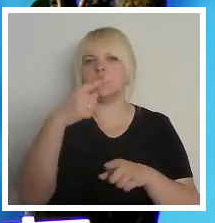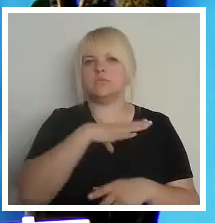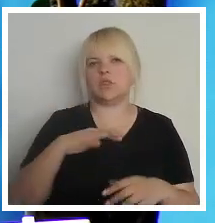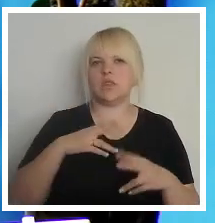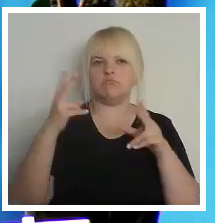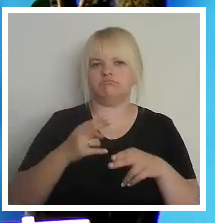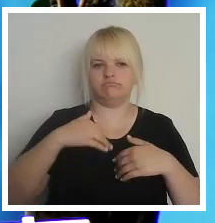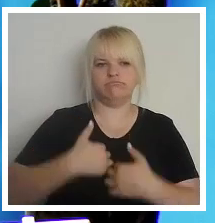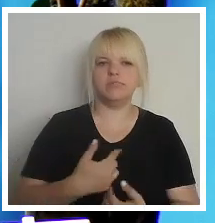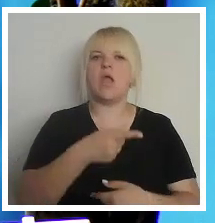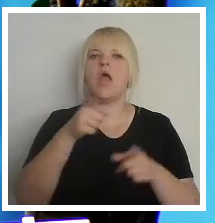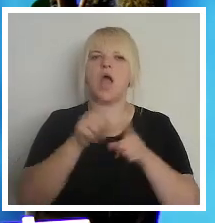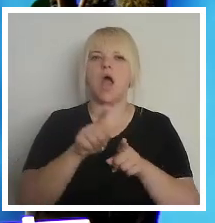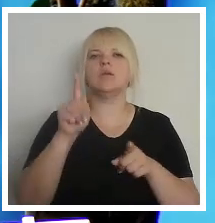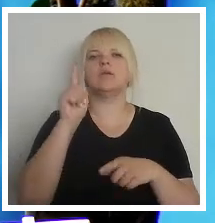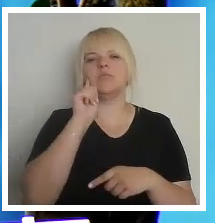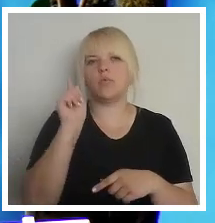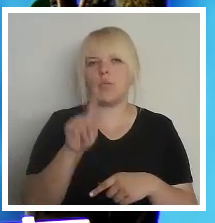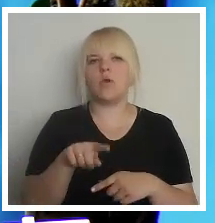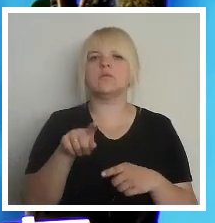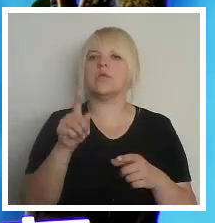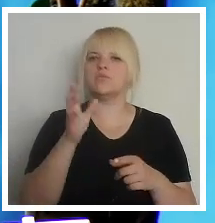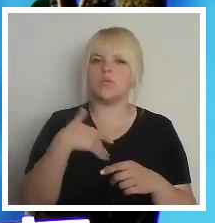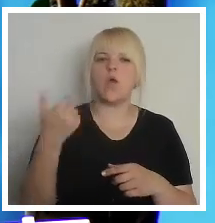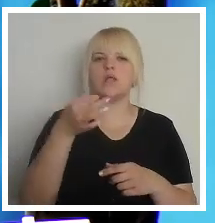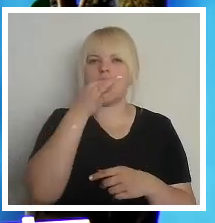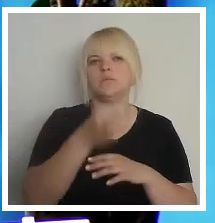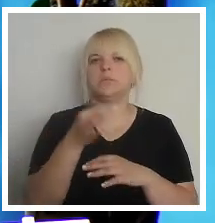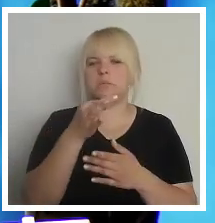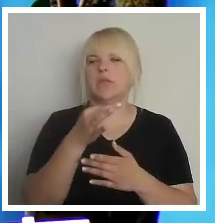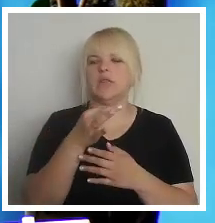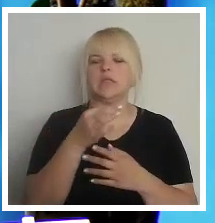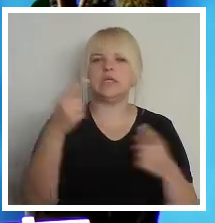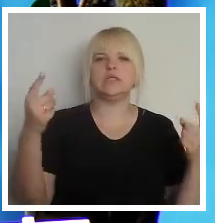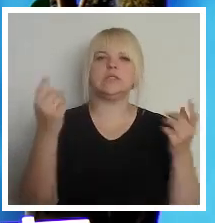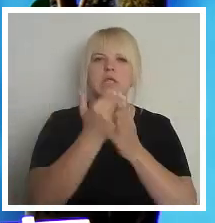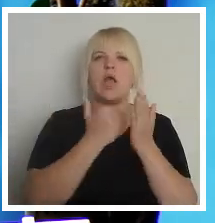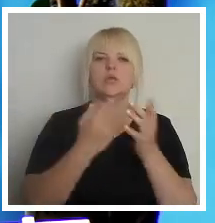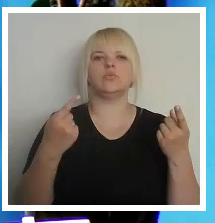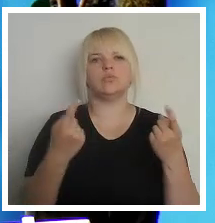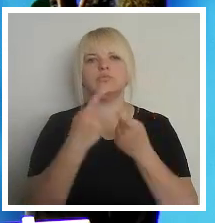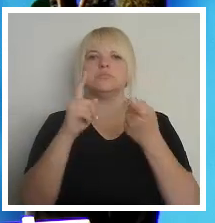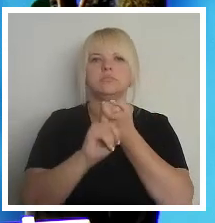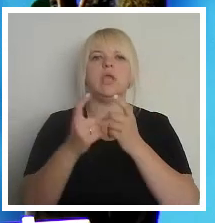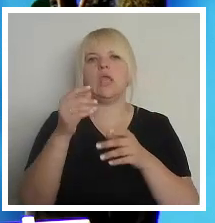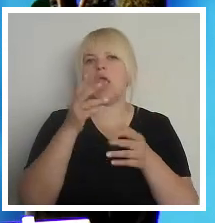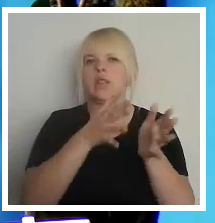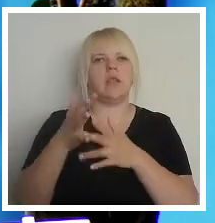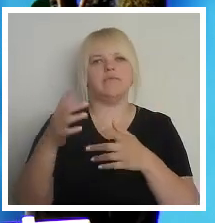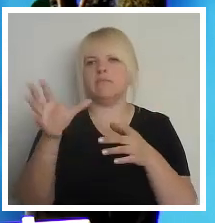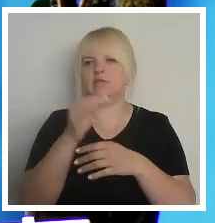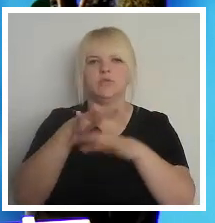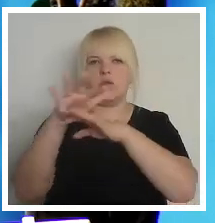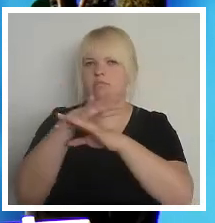traģēdijas, un arī ļoti atbildīgs saturs par situāciju, kas ietekmē visu sabiedrību.